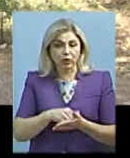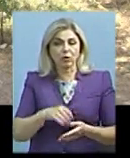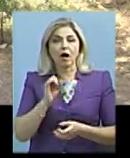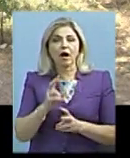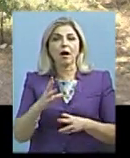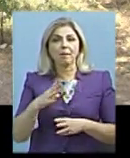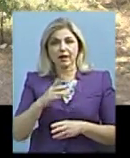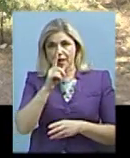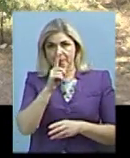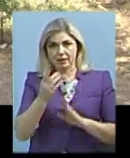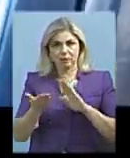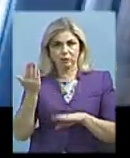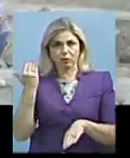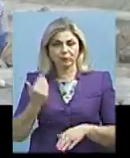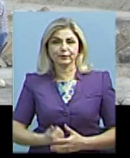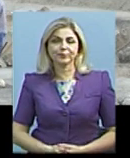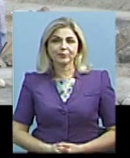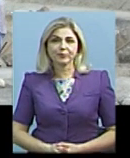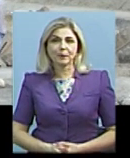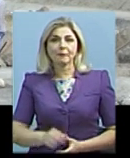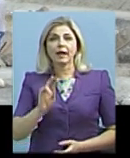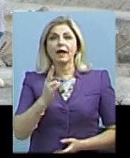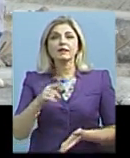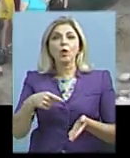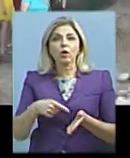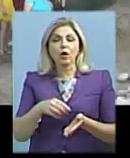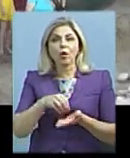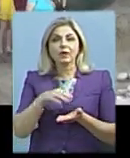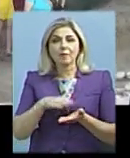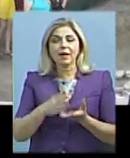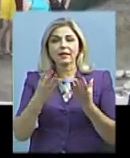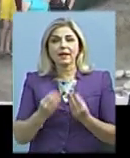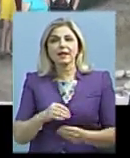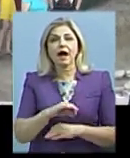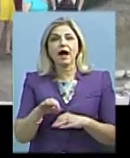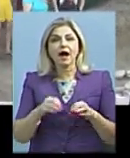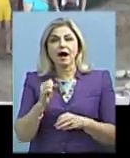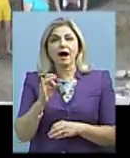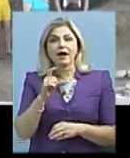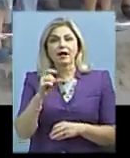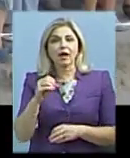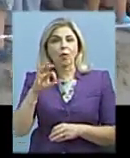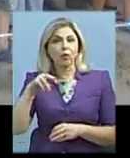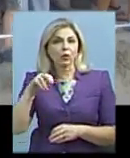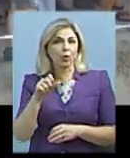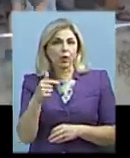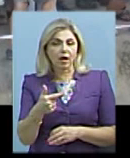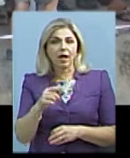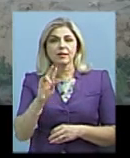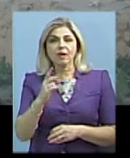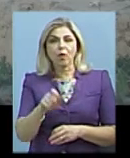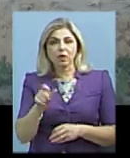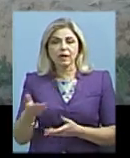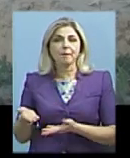це було місяць тому. У Миколаєві відзначили День археолога. Миколаївців запросили на екскурсію на